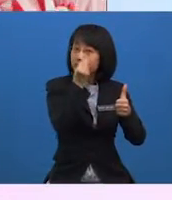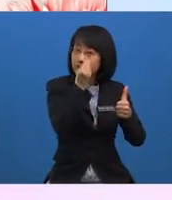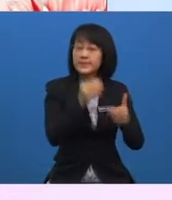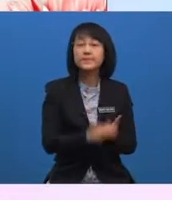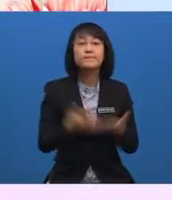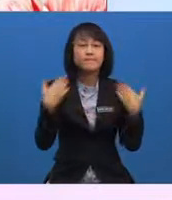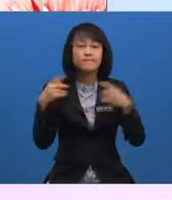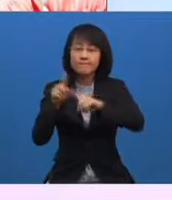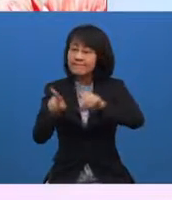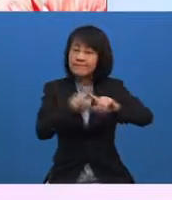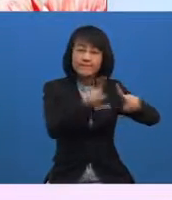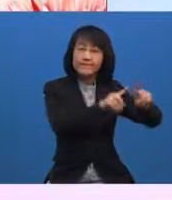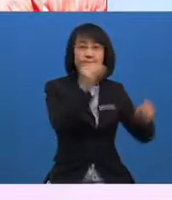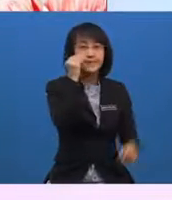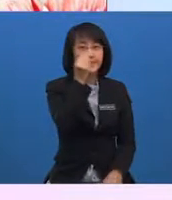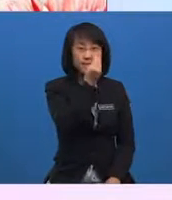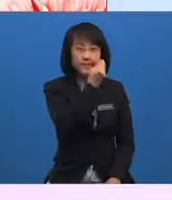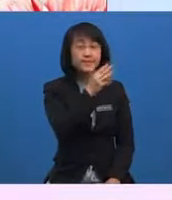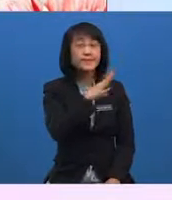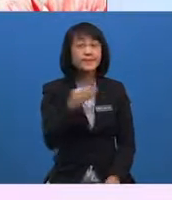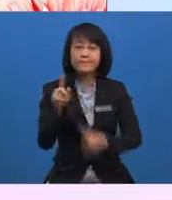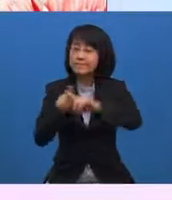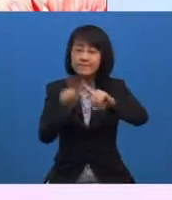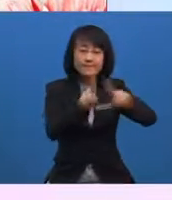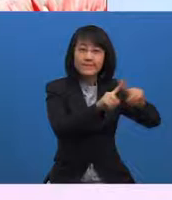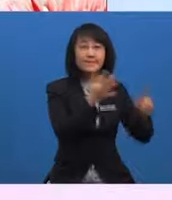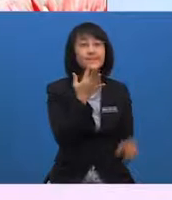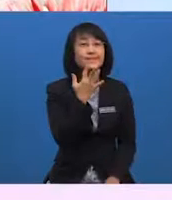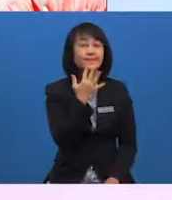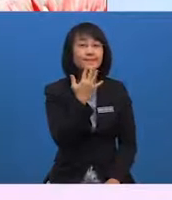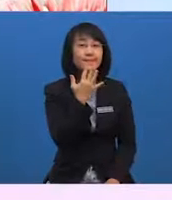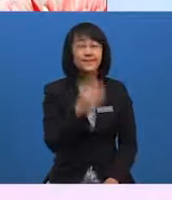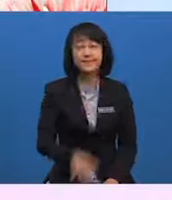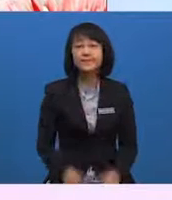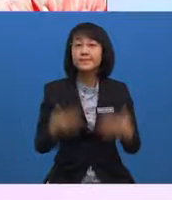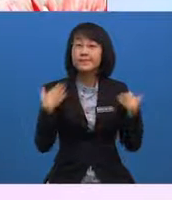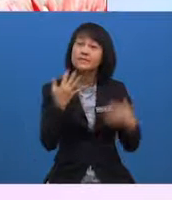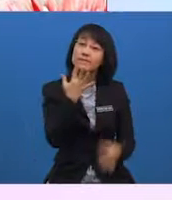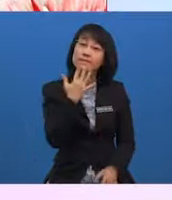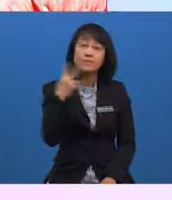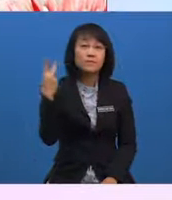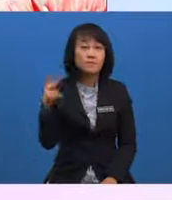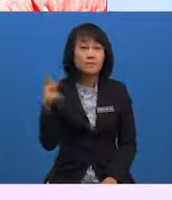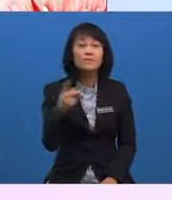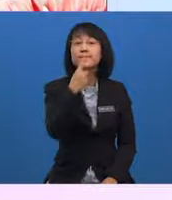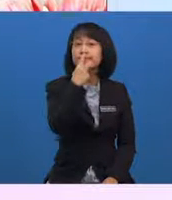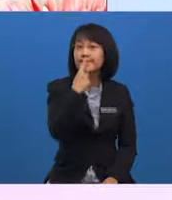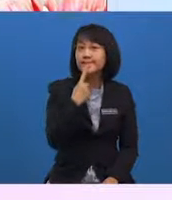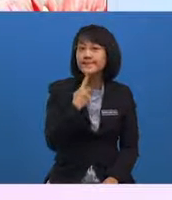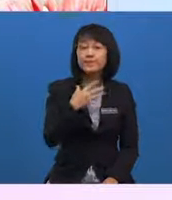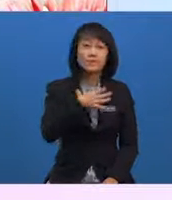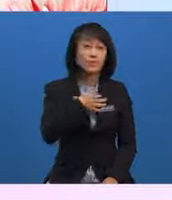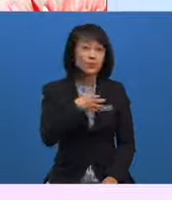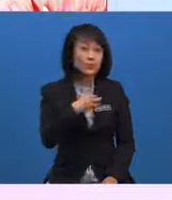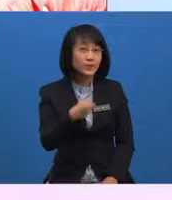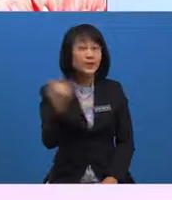Terdapat pelbagai jenis bunga dan warna yang berbeza. Ada warna kuning, merah,